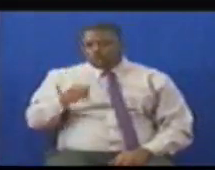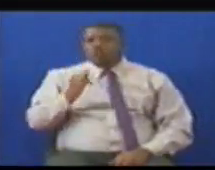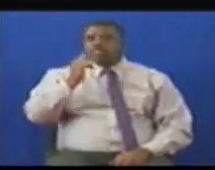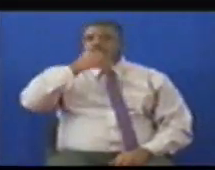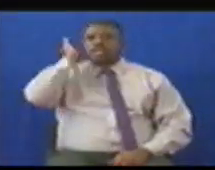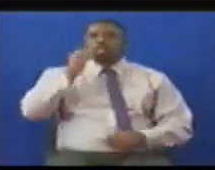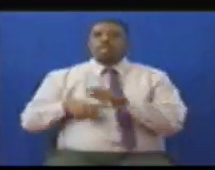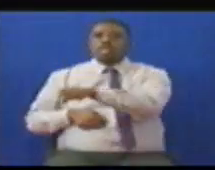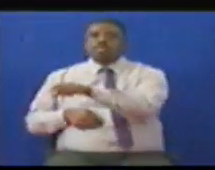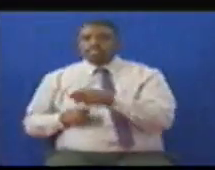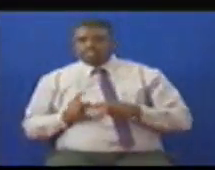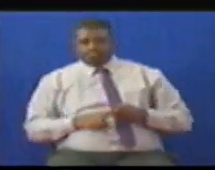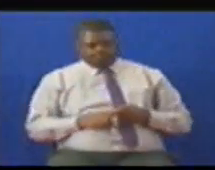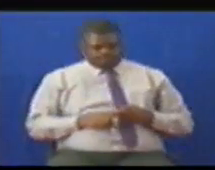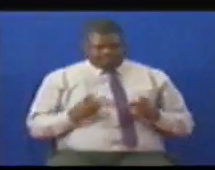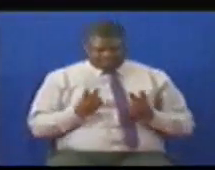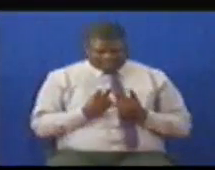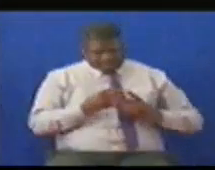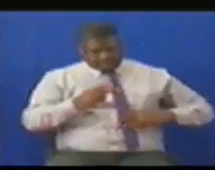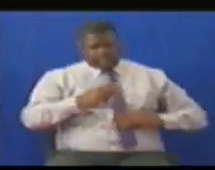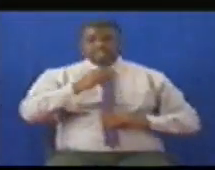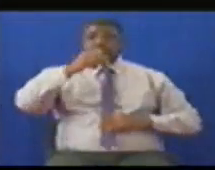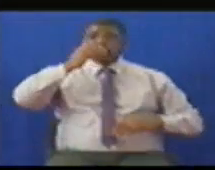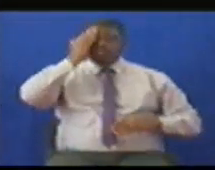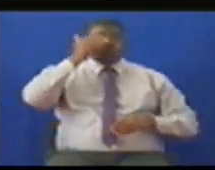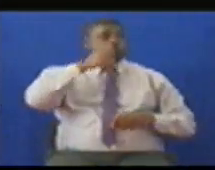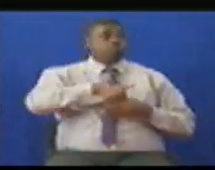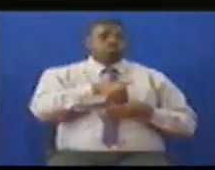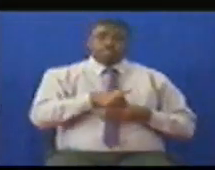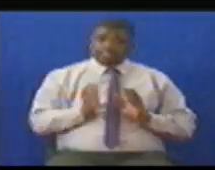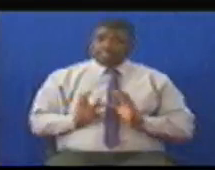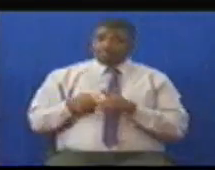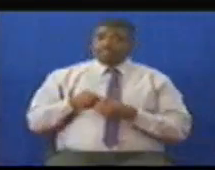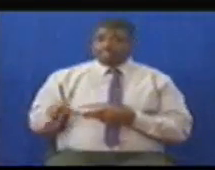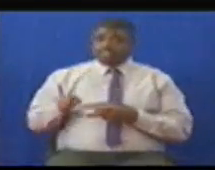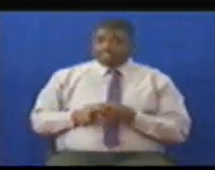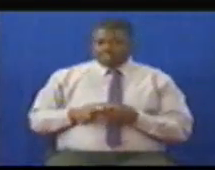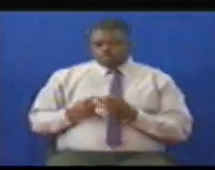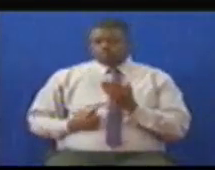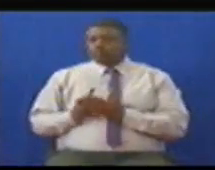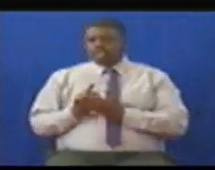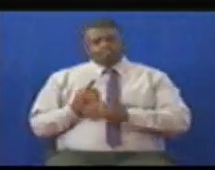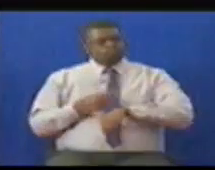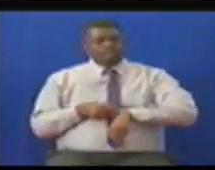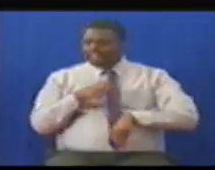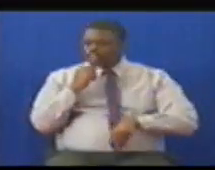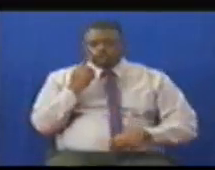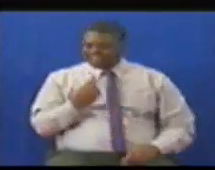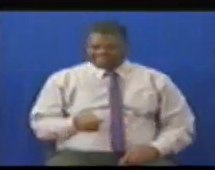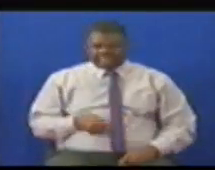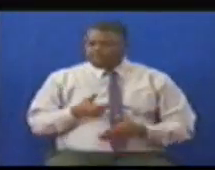Kwa mwaka, ningetamani kuwatambua wajumbe wa kamati hiyo kwa kutaja majina yao. Hata hivyo, kwa kuzingatia ufinyu wa muda, naomba majina yao yaingizwe katika kumbukumbu